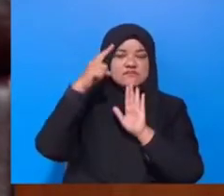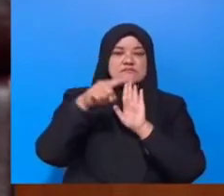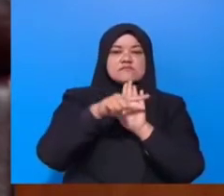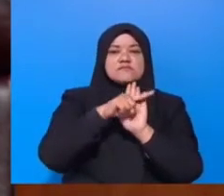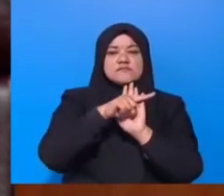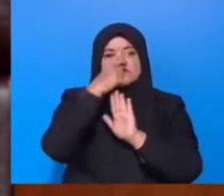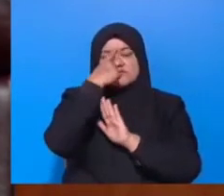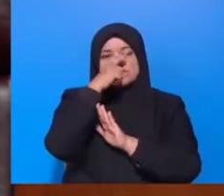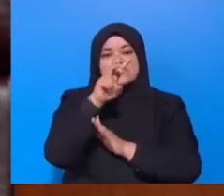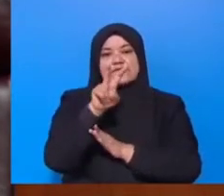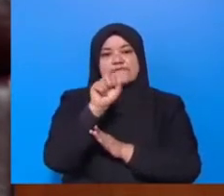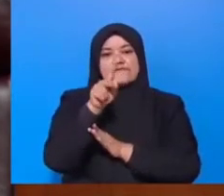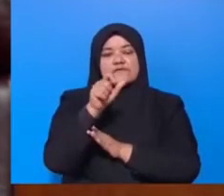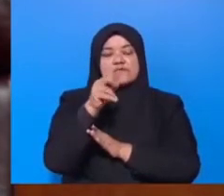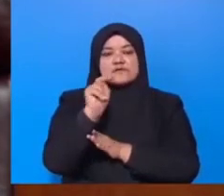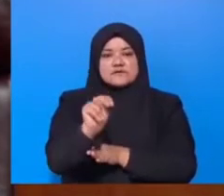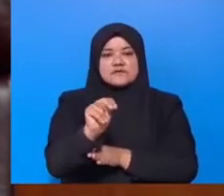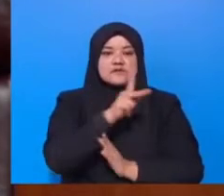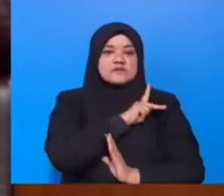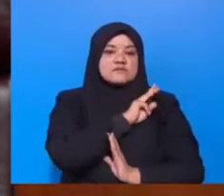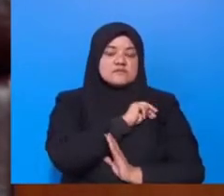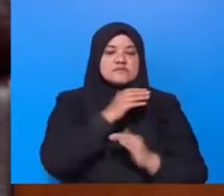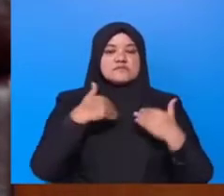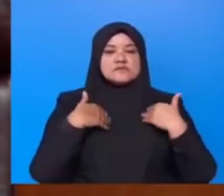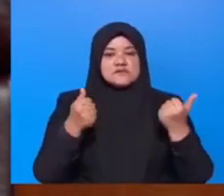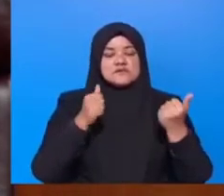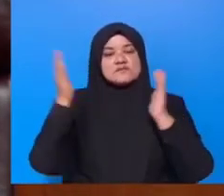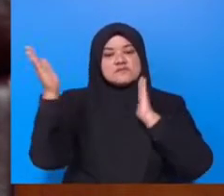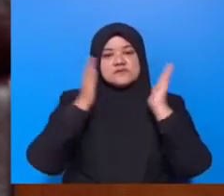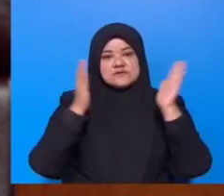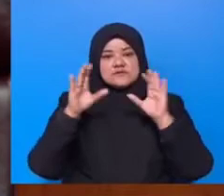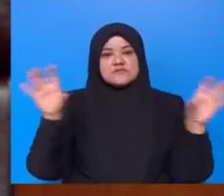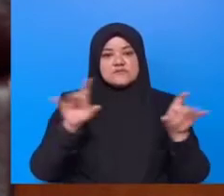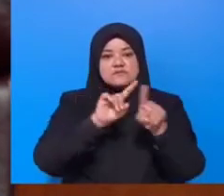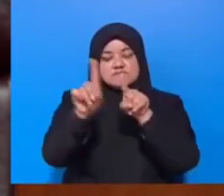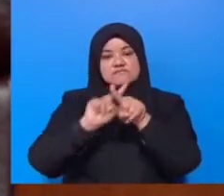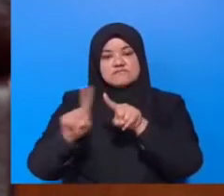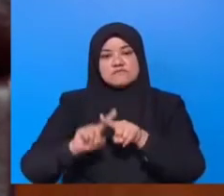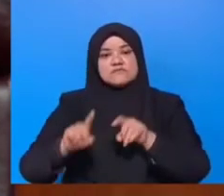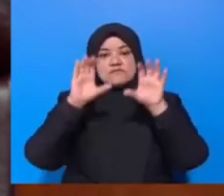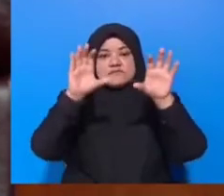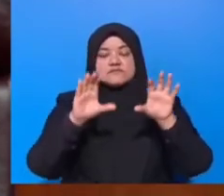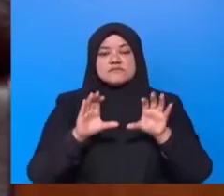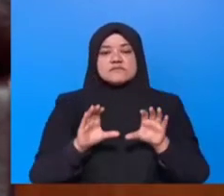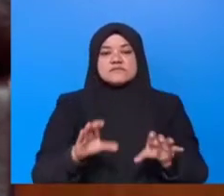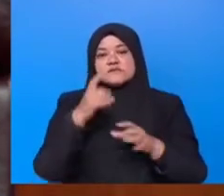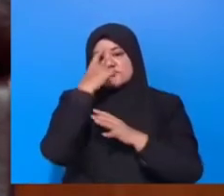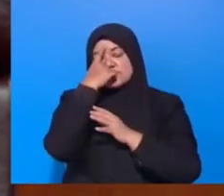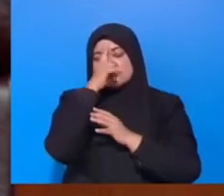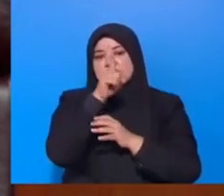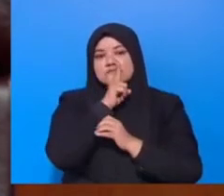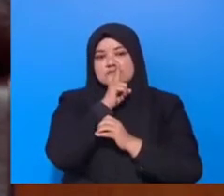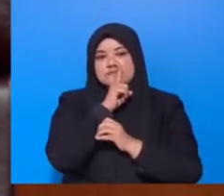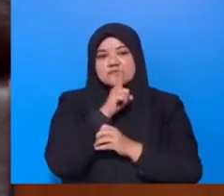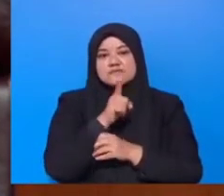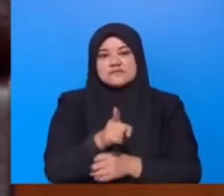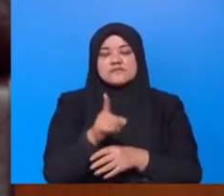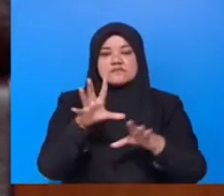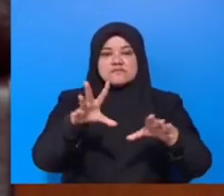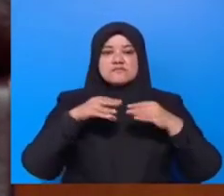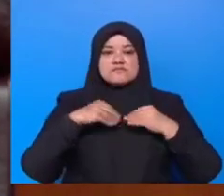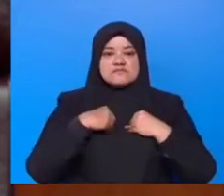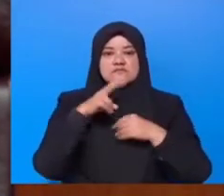negatif terhadap vaksin kemudian kesehatan BCA menjalankan perbagai Hai untuk memastikan